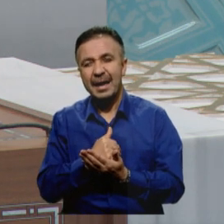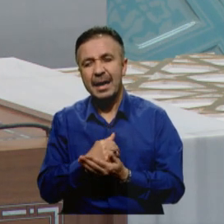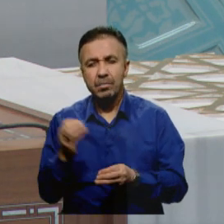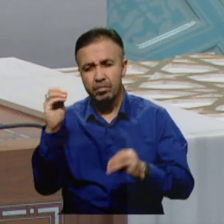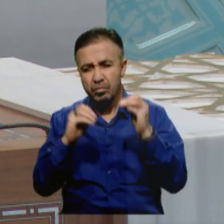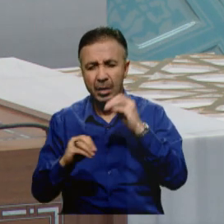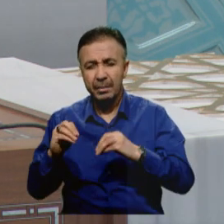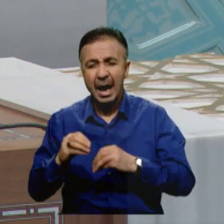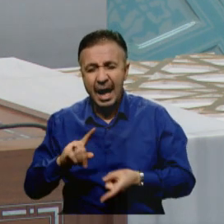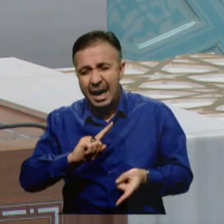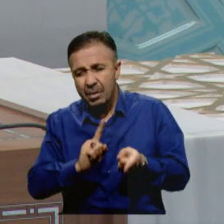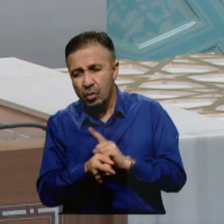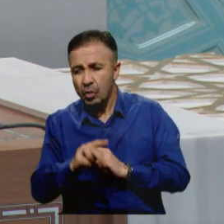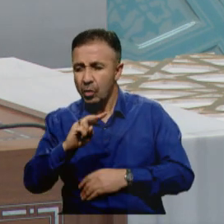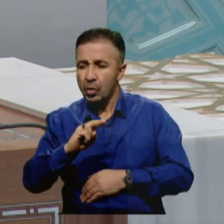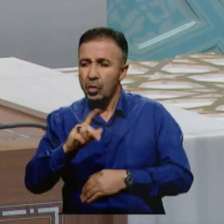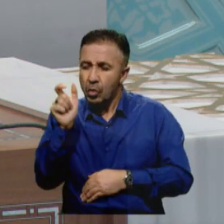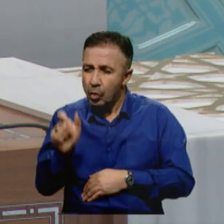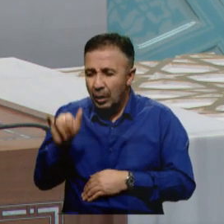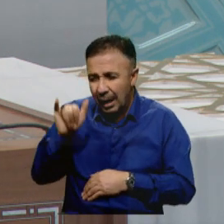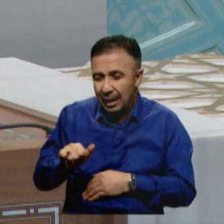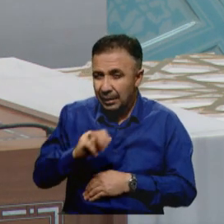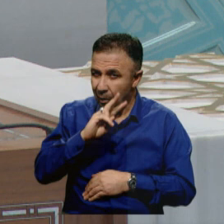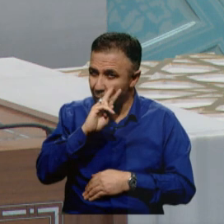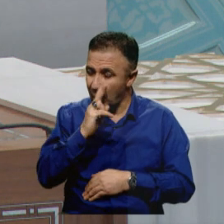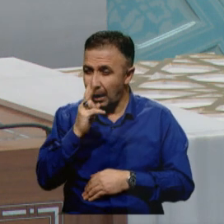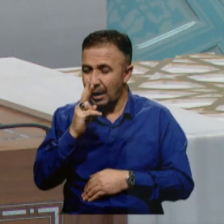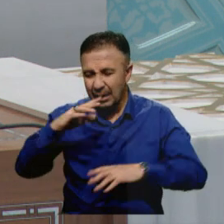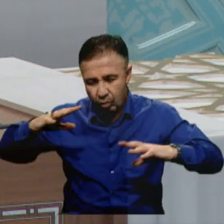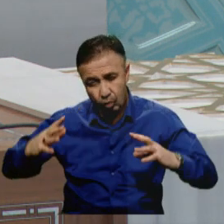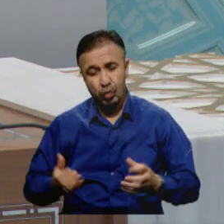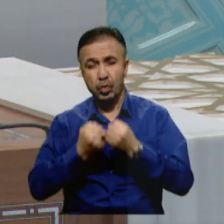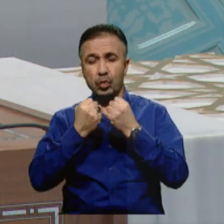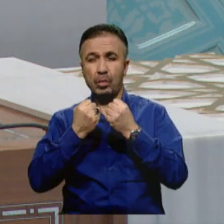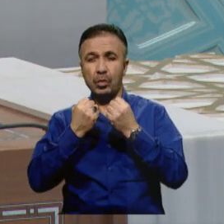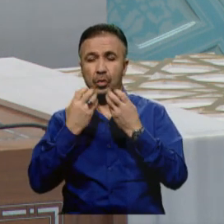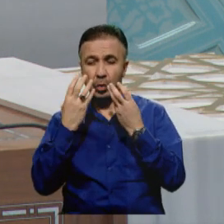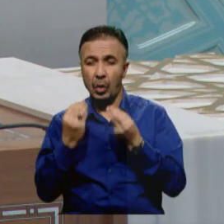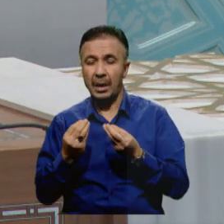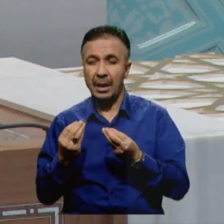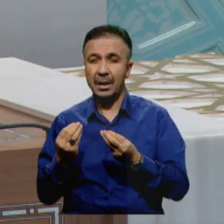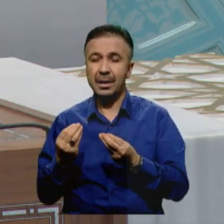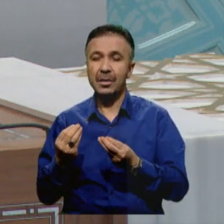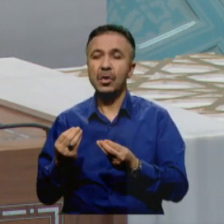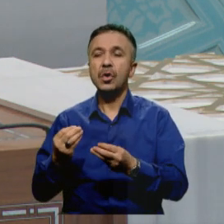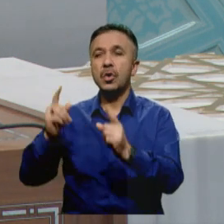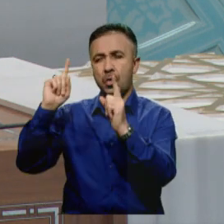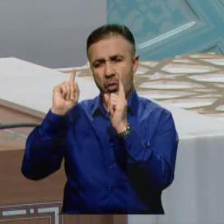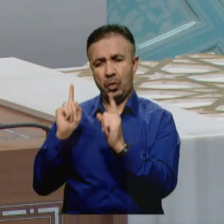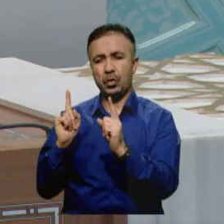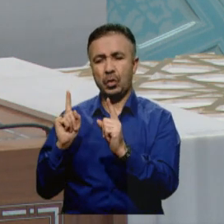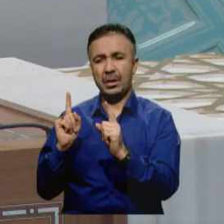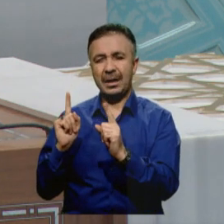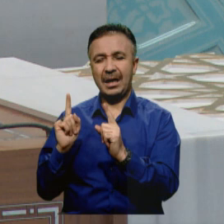kul haklarından, günahlardan, günahların ağırlığından kurtulmuş olarak huzuruna tertemiz gelebilmeyi